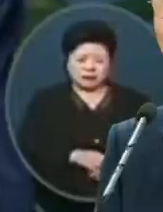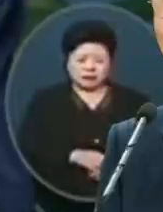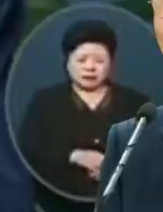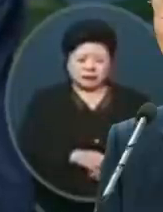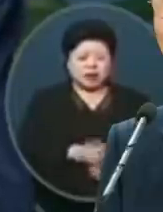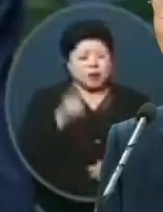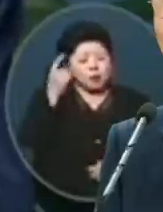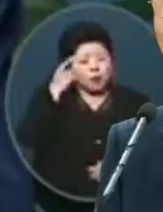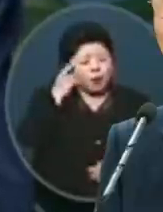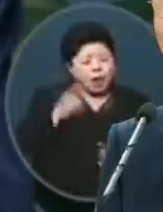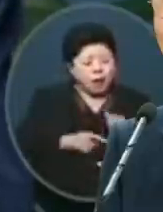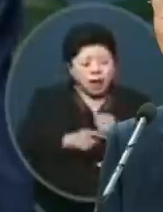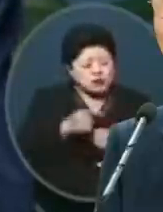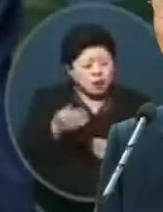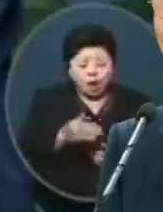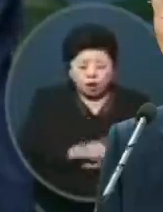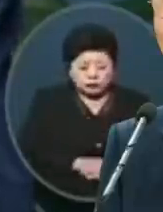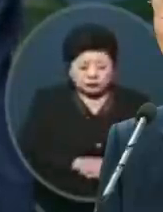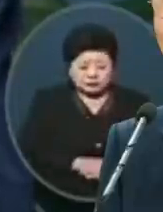어려움이 왜 이렇게 많으냐.